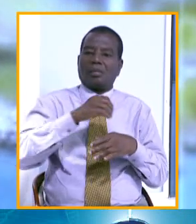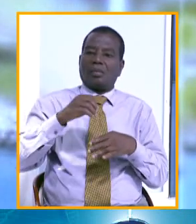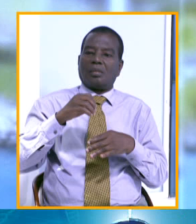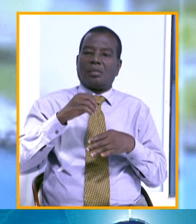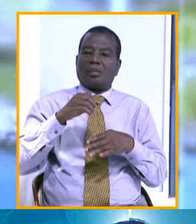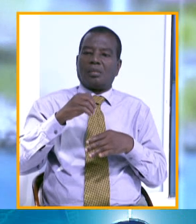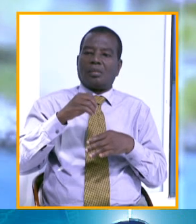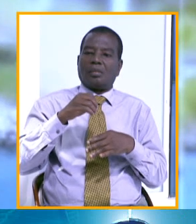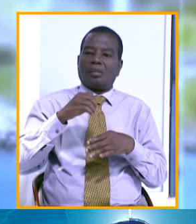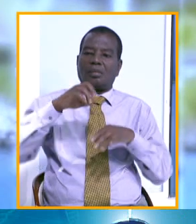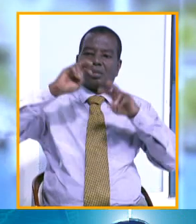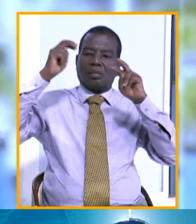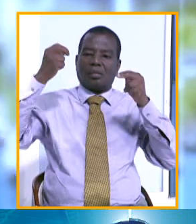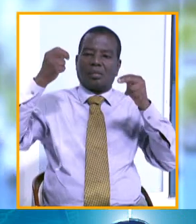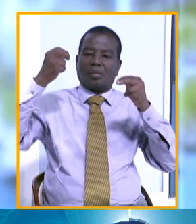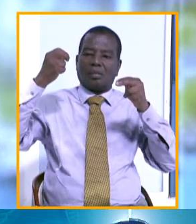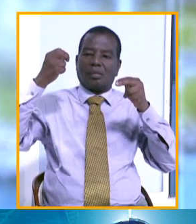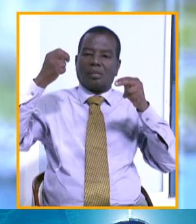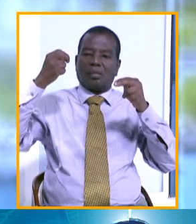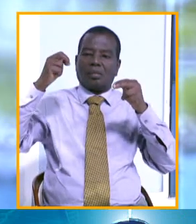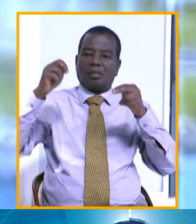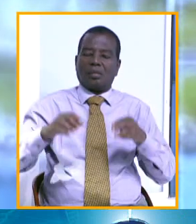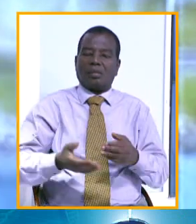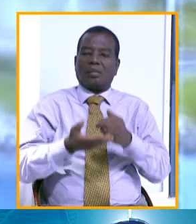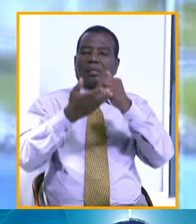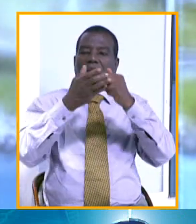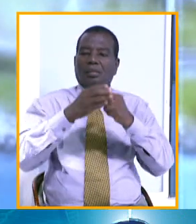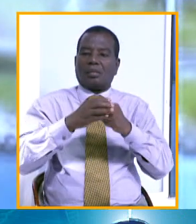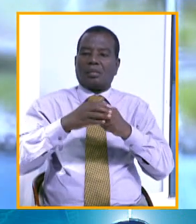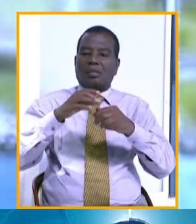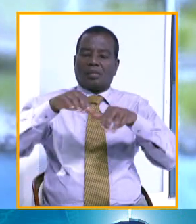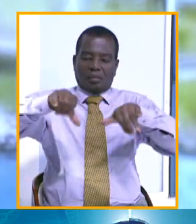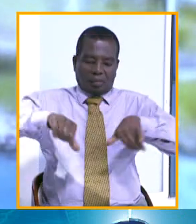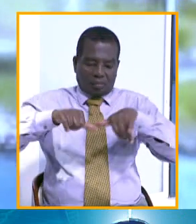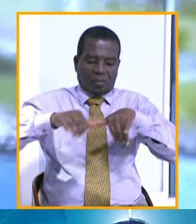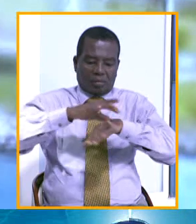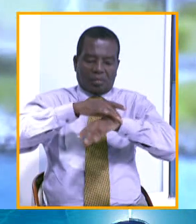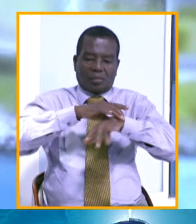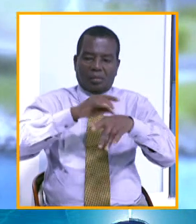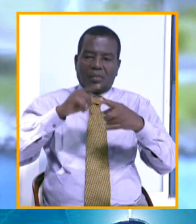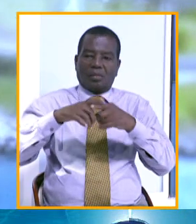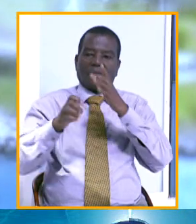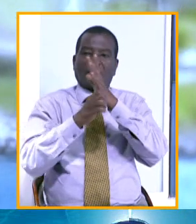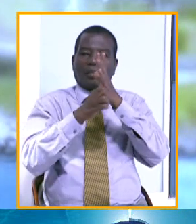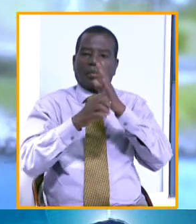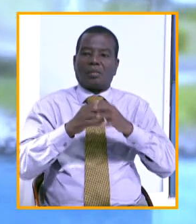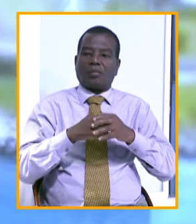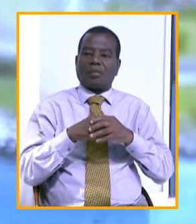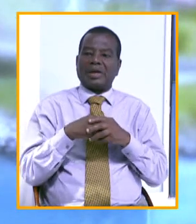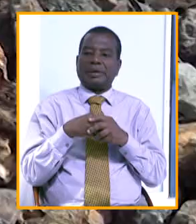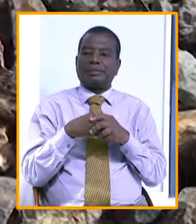Cocody. Thème retenu, contribution des sciences géologiques à l'économie. Pour en parler, Grace